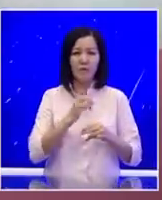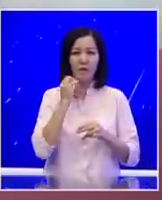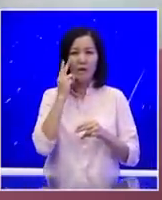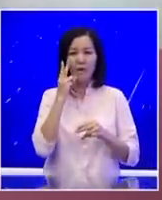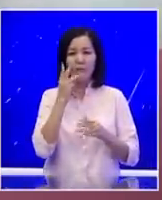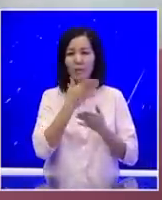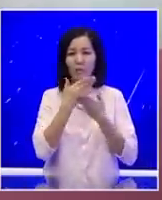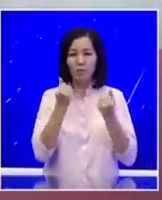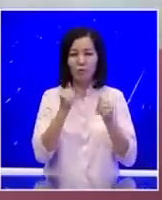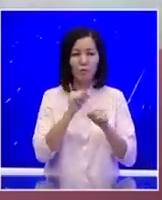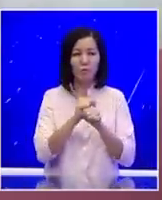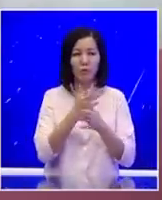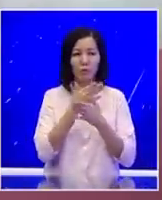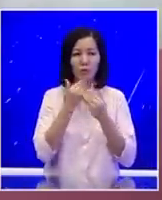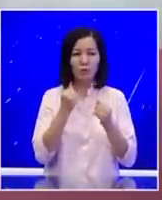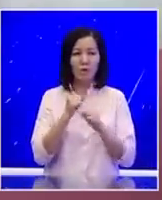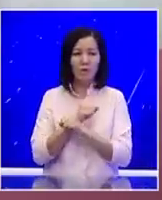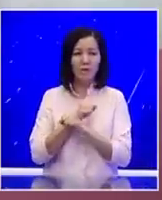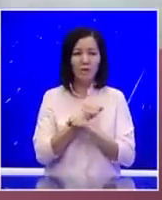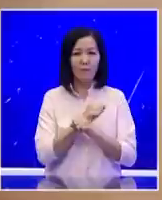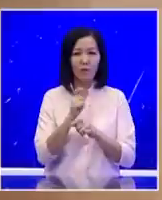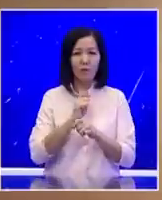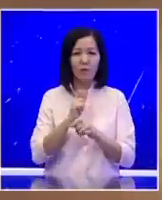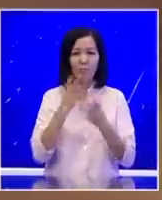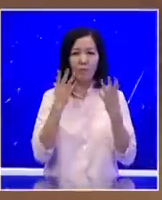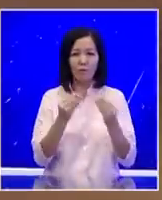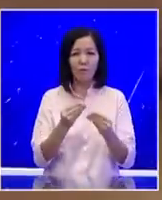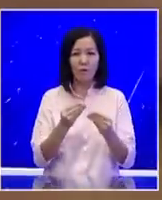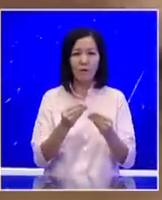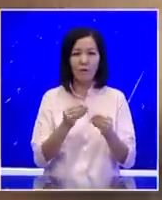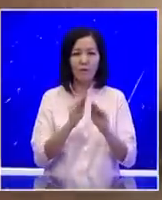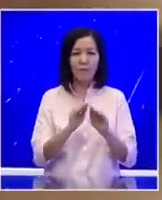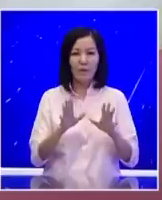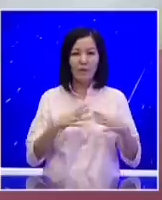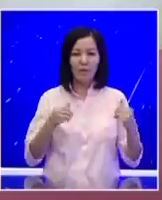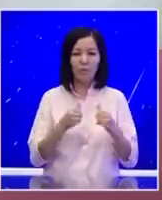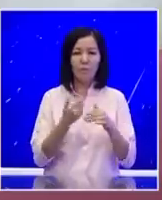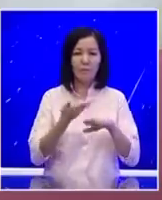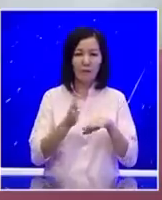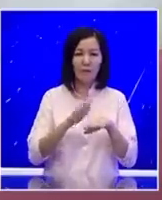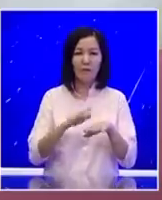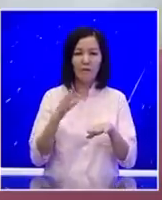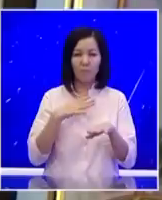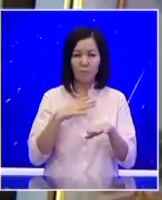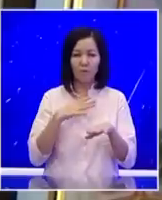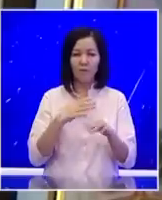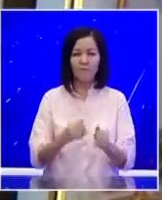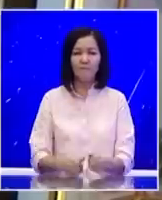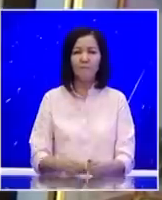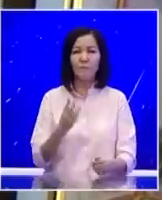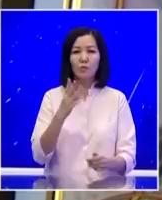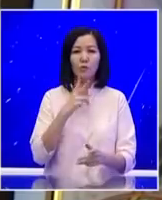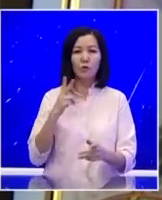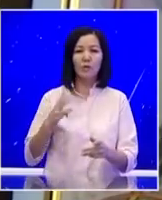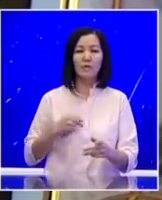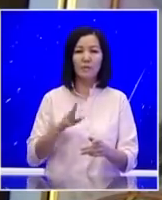үзіліссіз демалыс жексенбі күні ғана. Бала шағамен енді кішкене қиыншылықтар болады. Үш қыздың